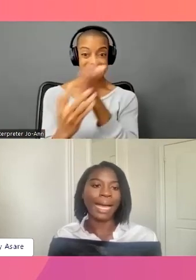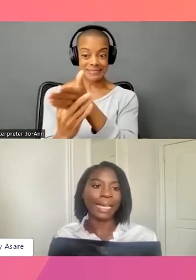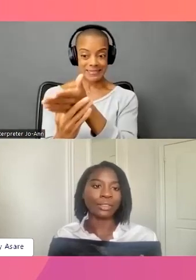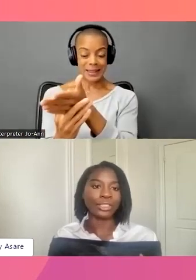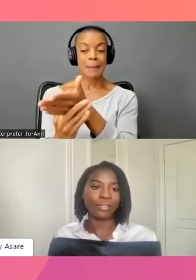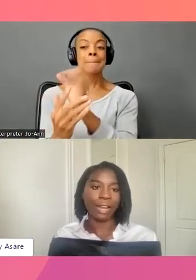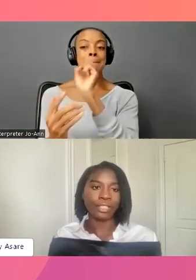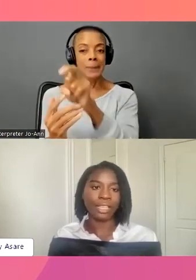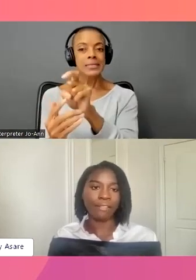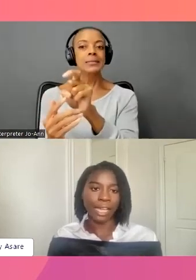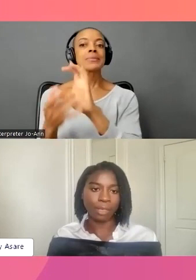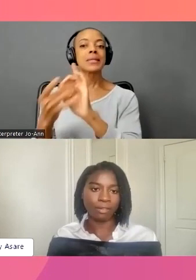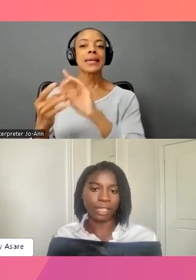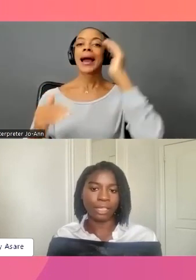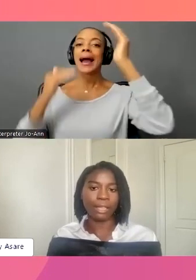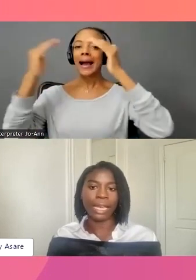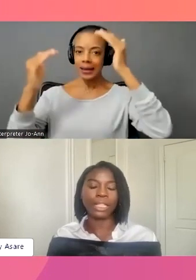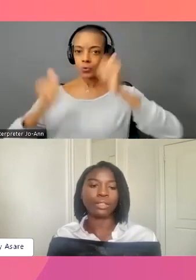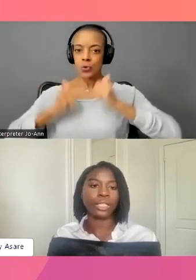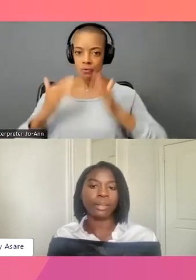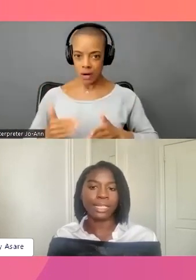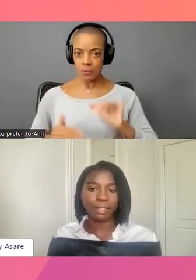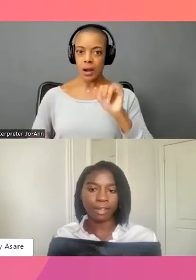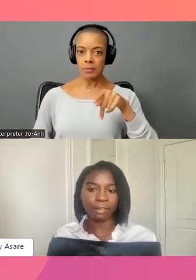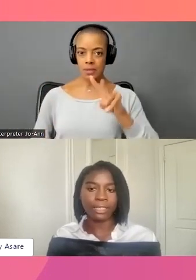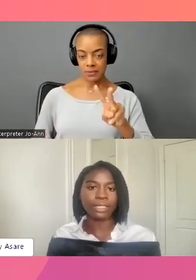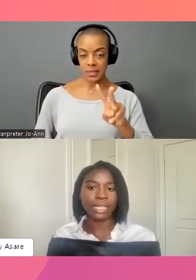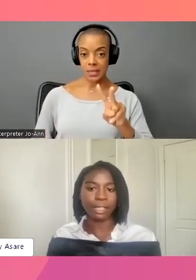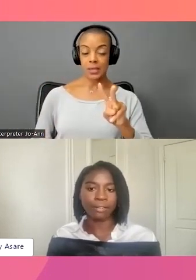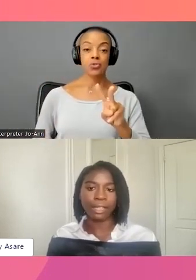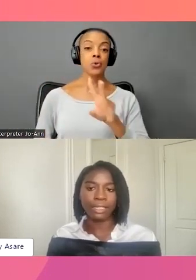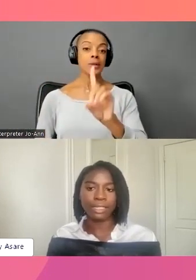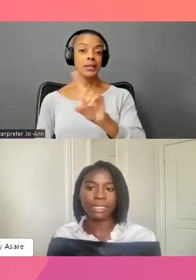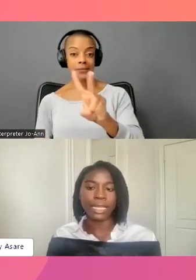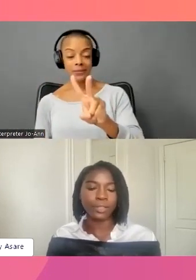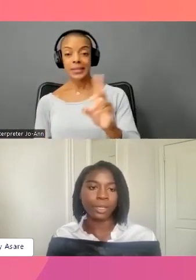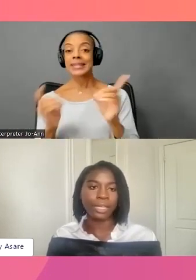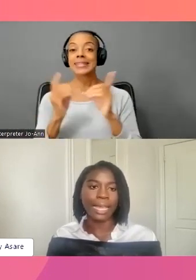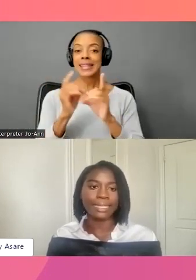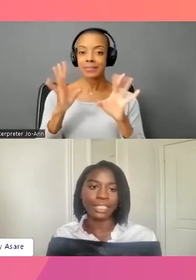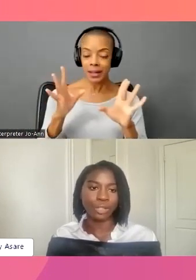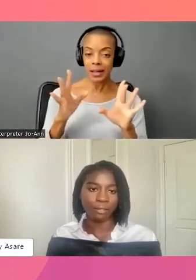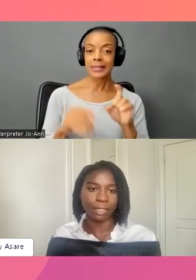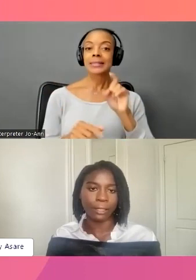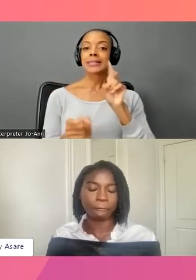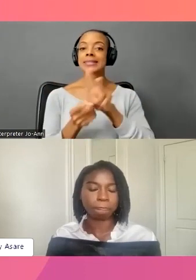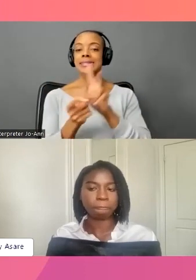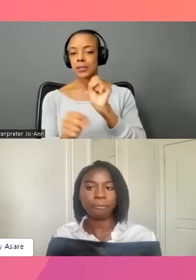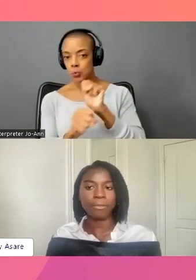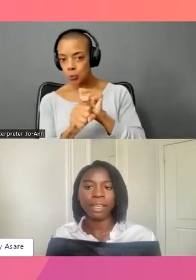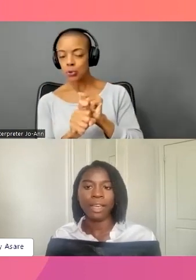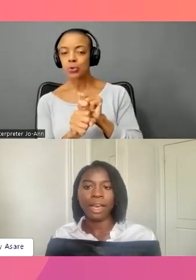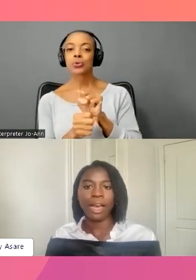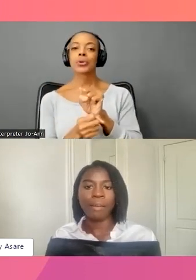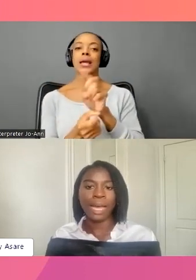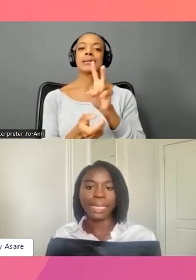4 professionnels mentionnés, et il s'agissait avec des survivantes adultes, donc de